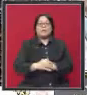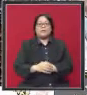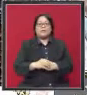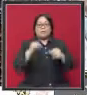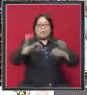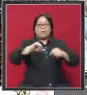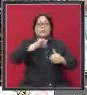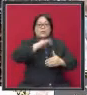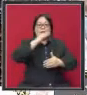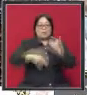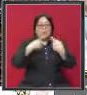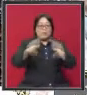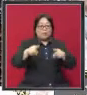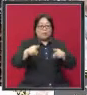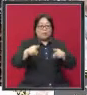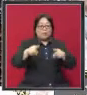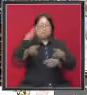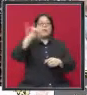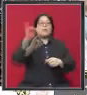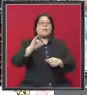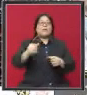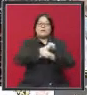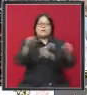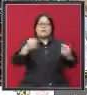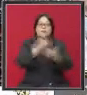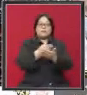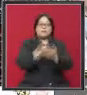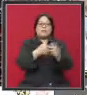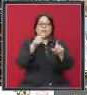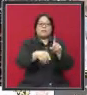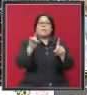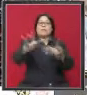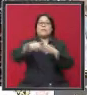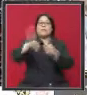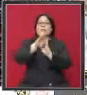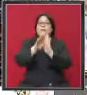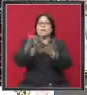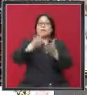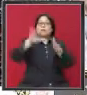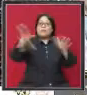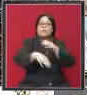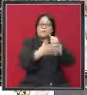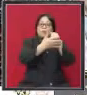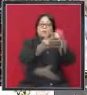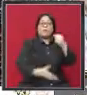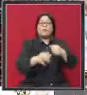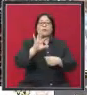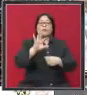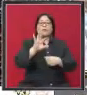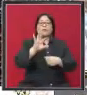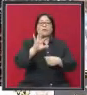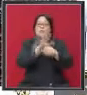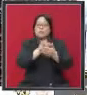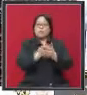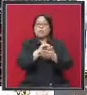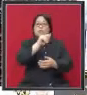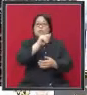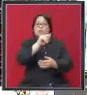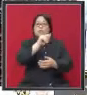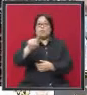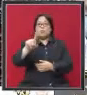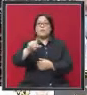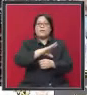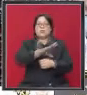Kerajaan juga, boleh saya habis menjawab? Kerajaan juga memperuntukkan 1.8 bilion ringgit di bawah kumpulan wang COVID-19 bagi tahun 2020 dan